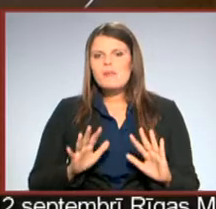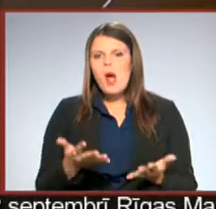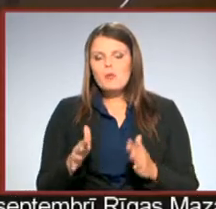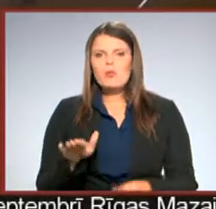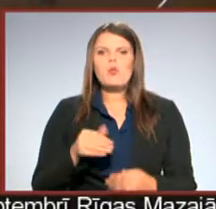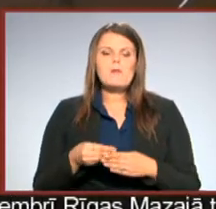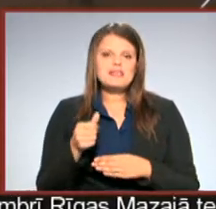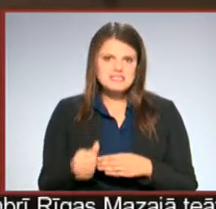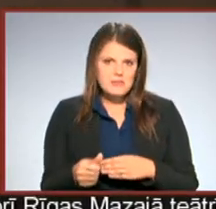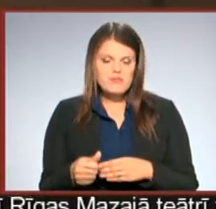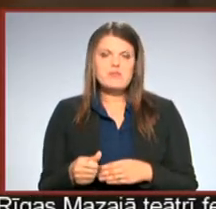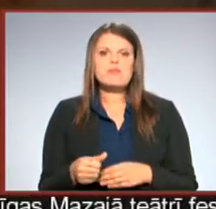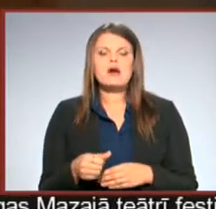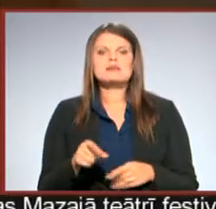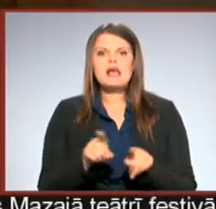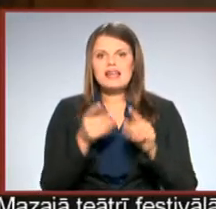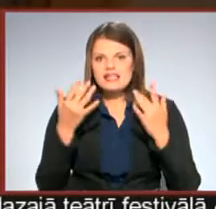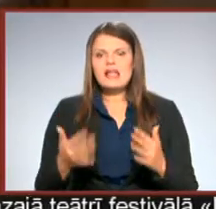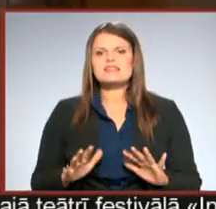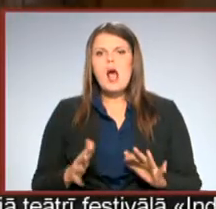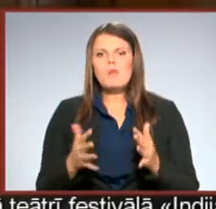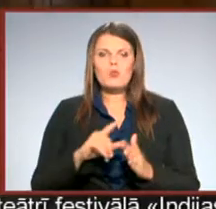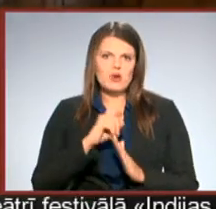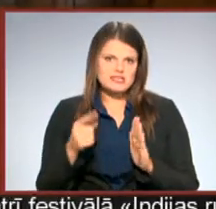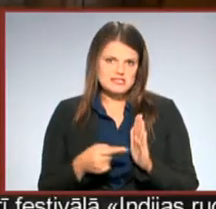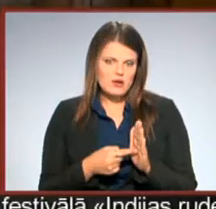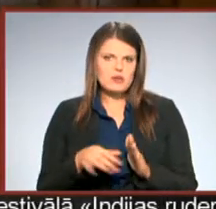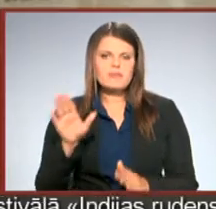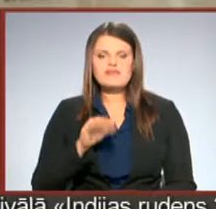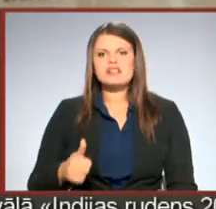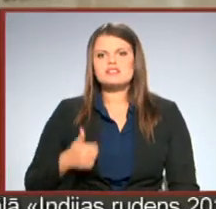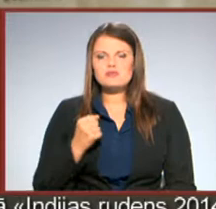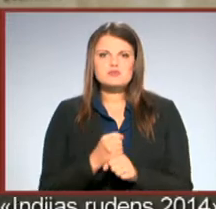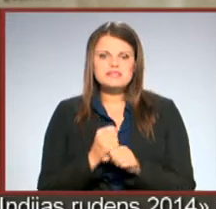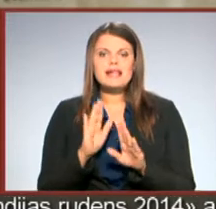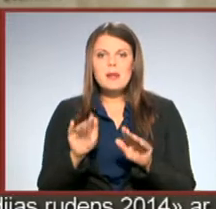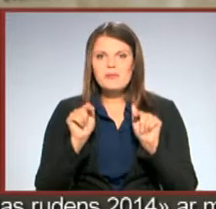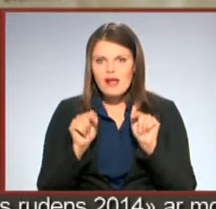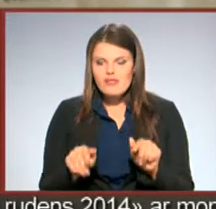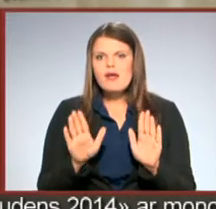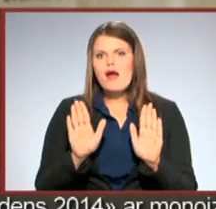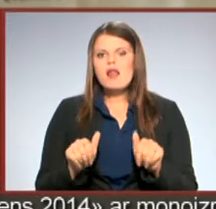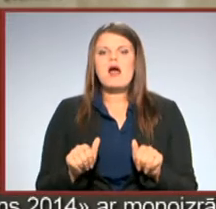nomas maksas. Akūti jārisina apkuras jautājums. Valsts nekustamā īpašuma strādā pie tā, lai